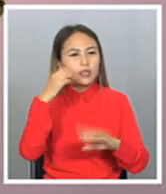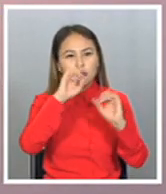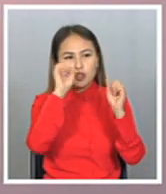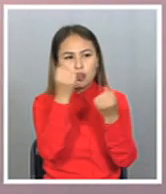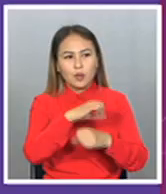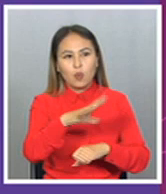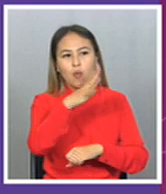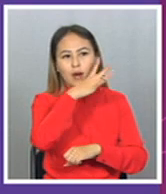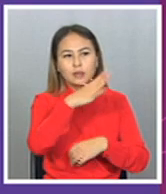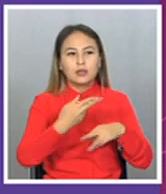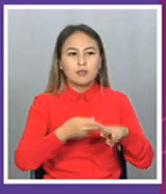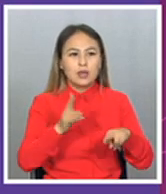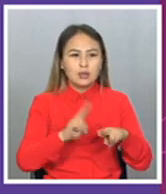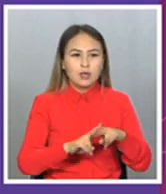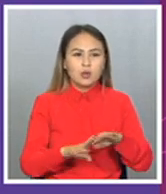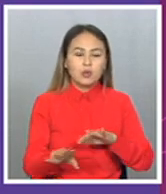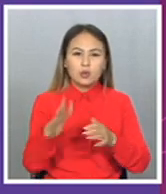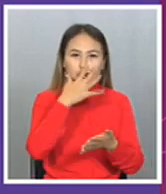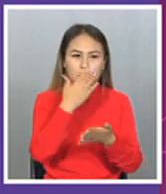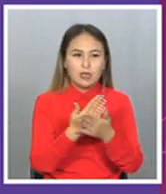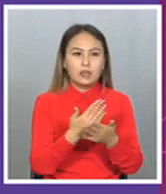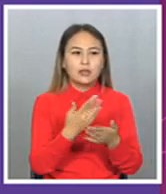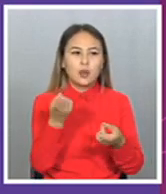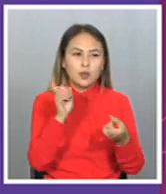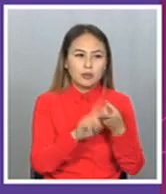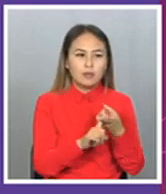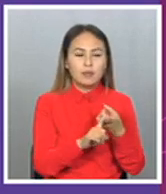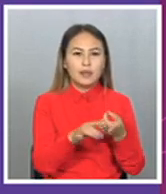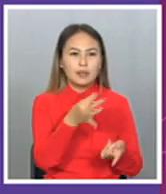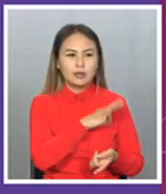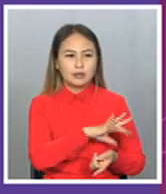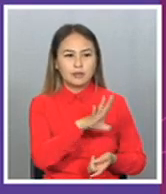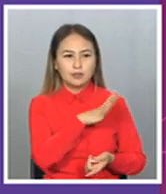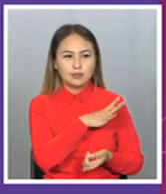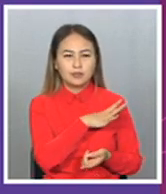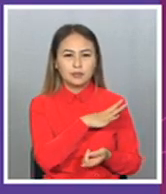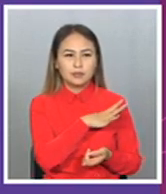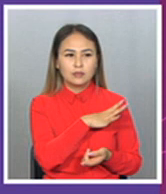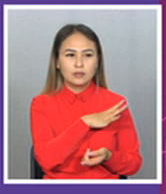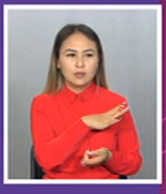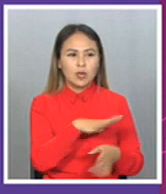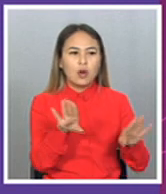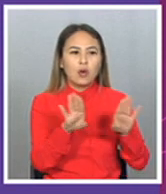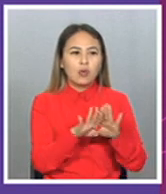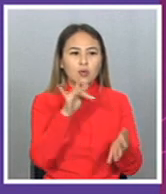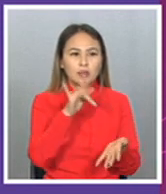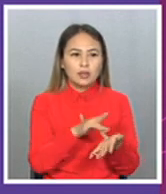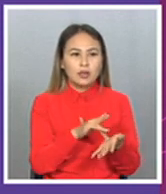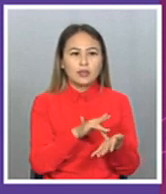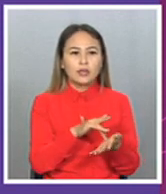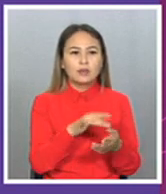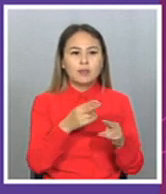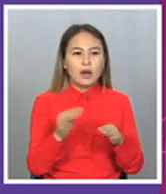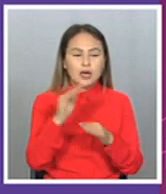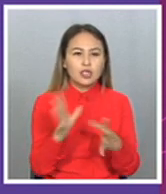жылдамдық, уақыт, арақашықтық шамаларының өзара тәуелділігін пайдаландыңдар.